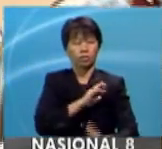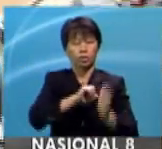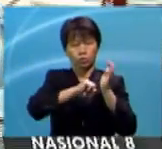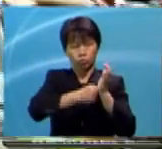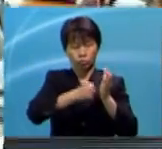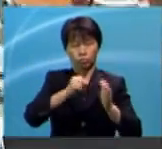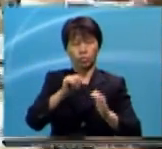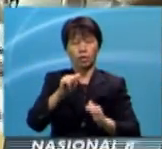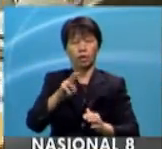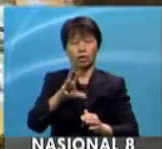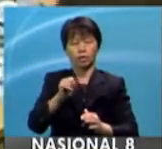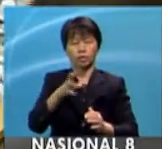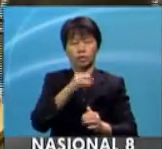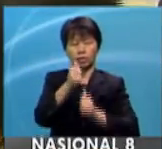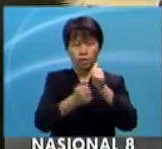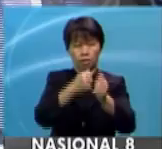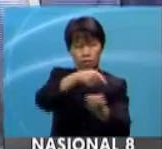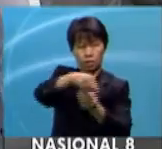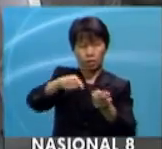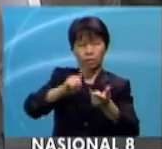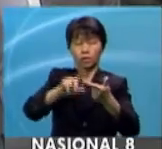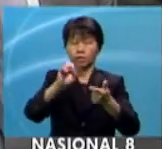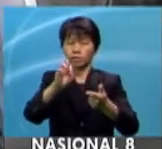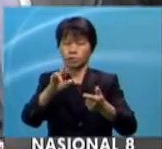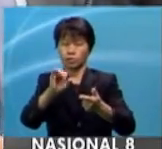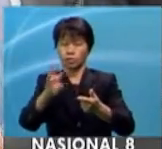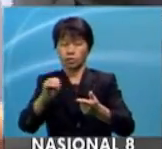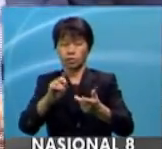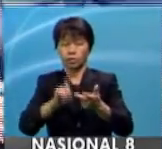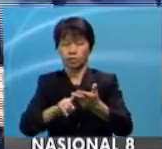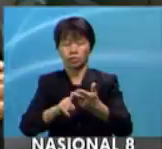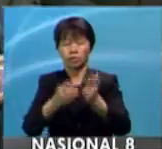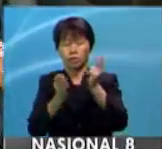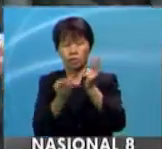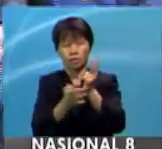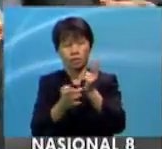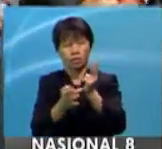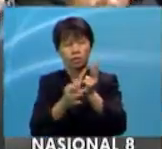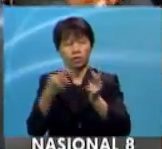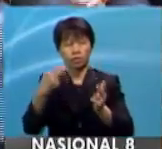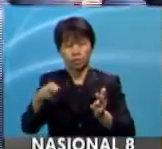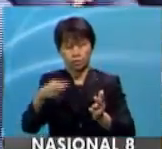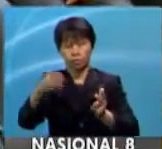Asli dan Alam Sekitar, Sirim Berhad dan Perbadanan Teknologi Hijau Malaysia.